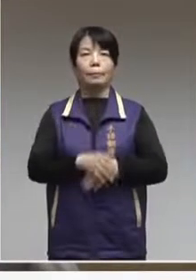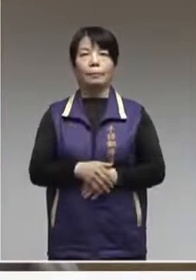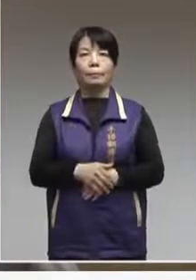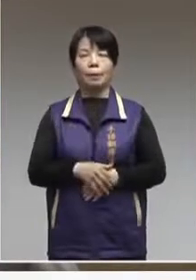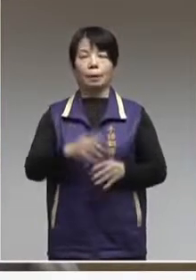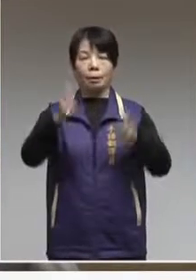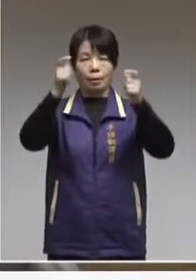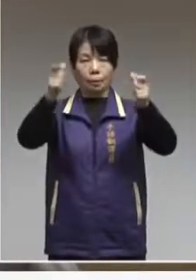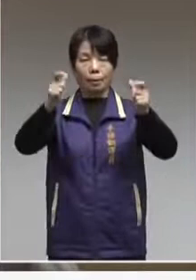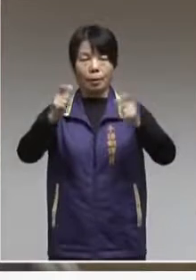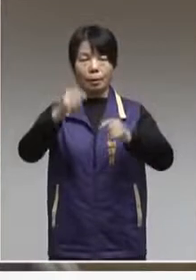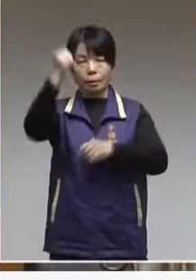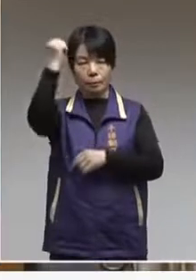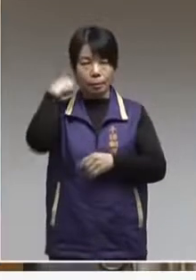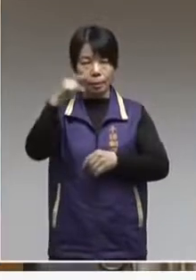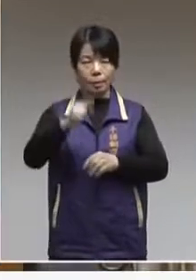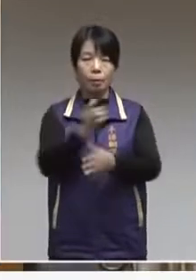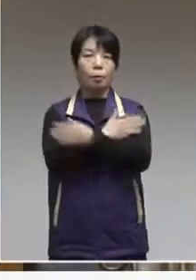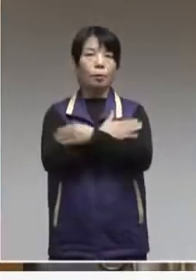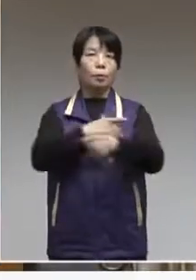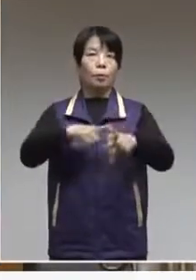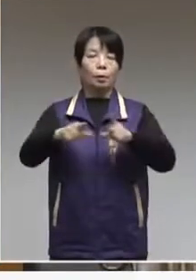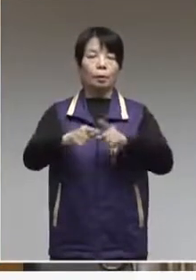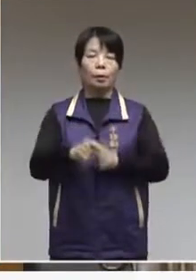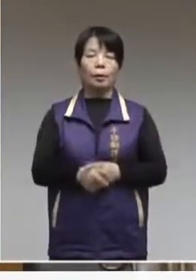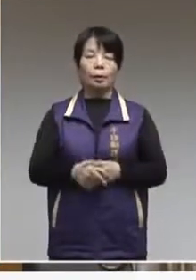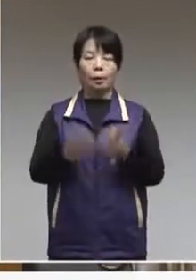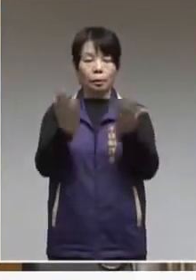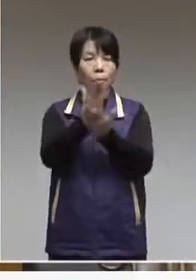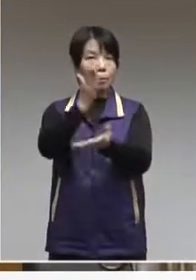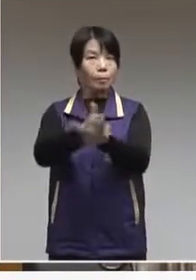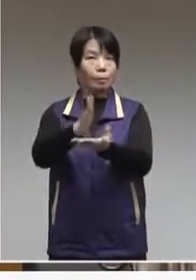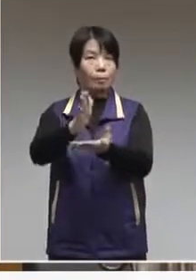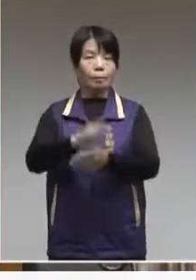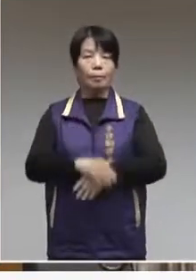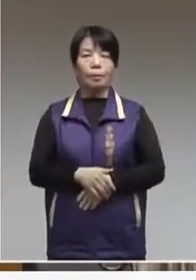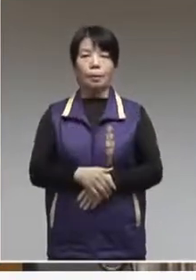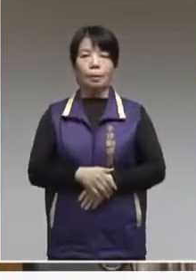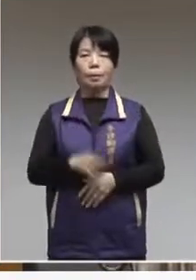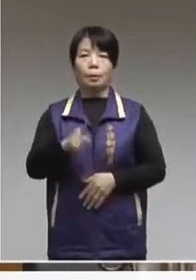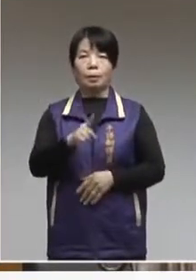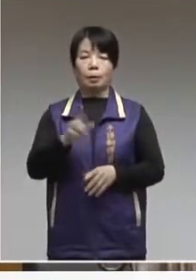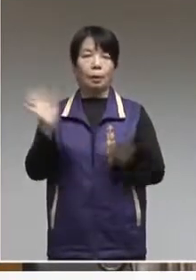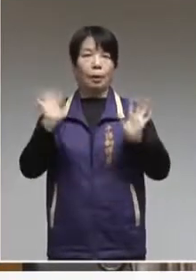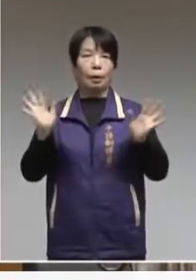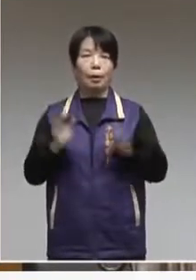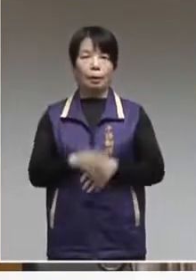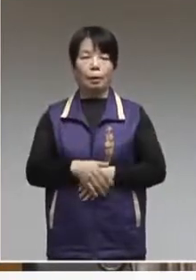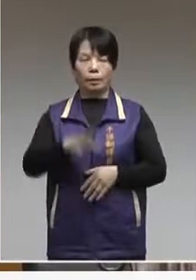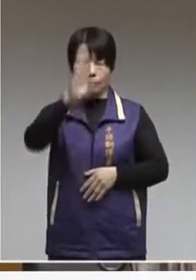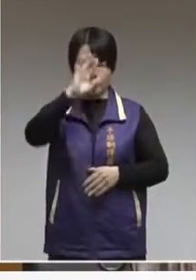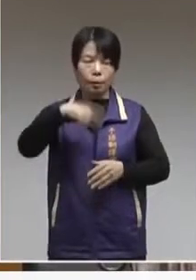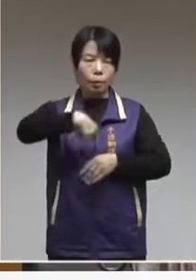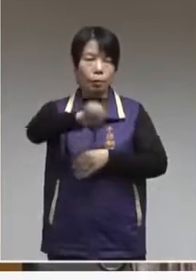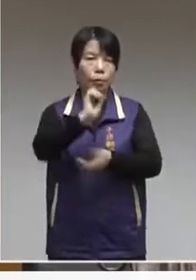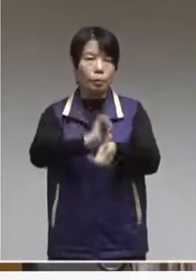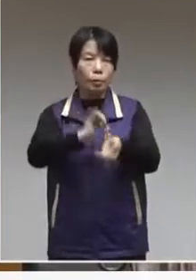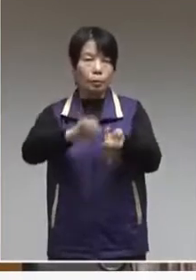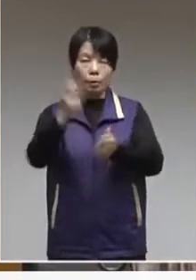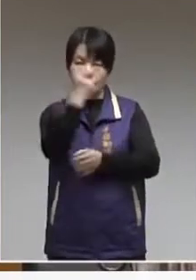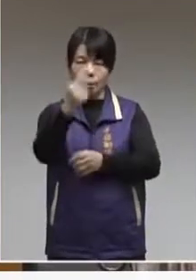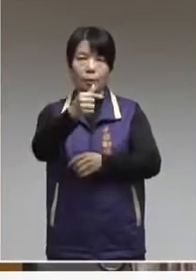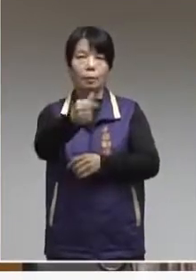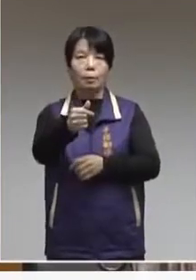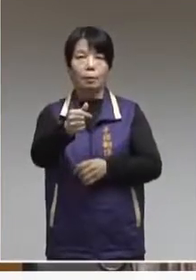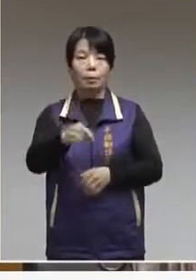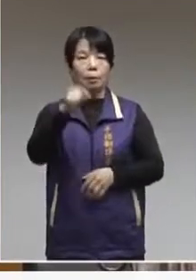么高雄上午有一家幼稚园紧急停课，那因为就读的孩童因为因病就诊的时候快筛阳性，那